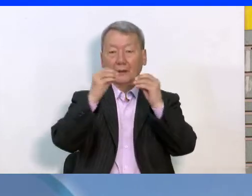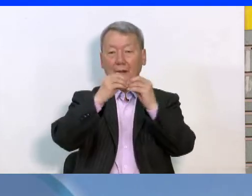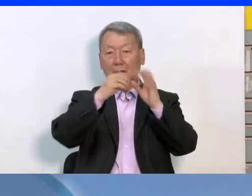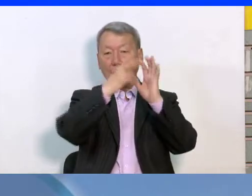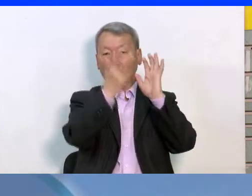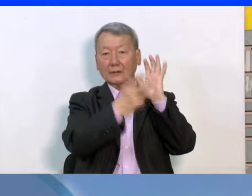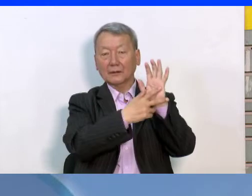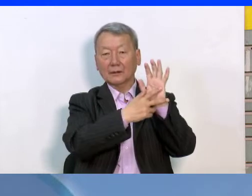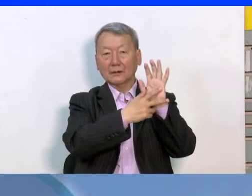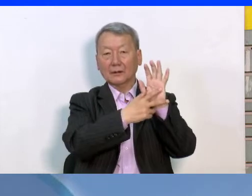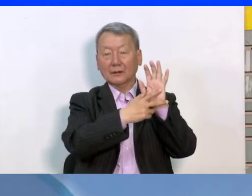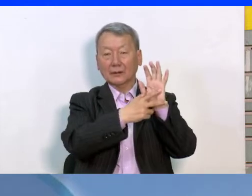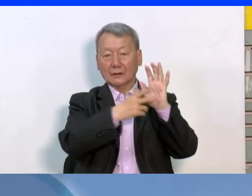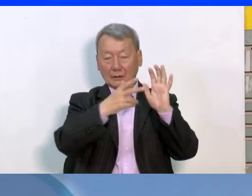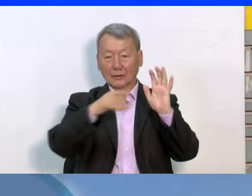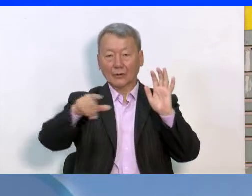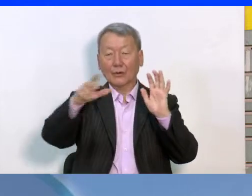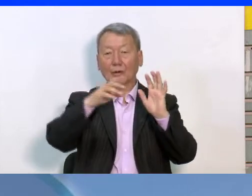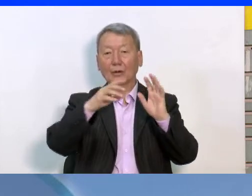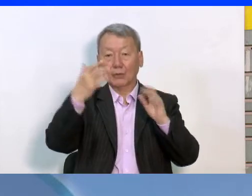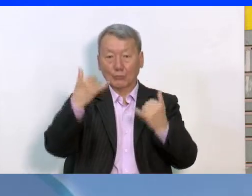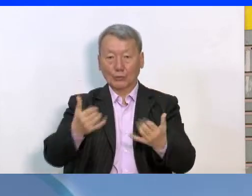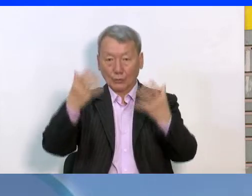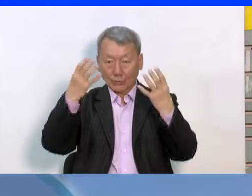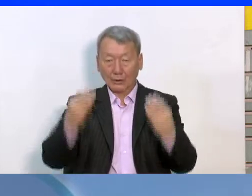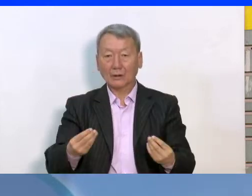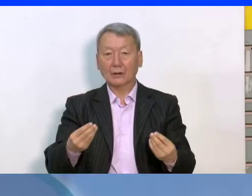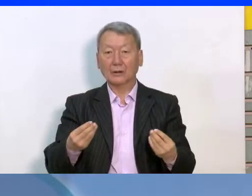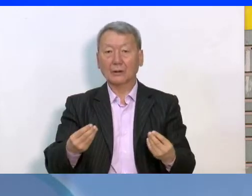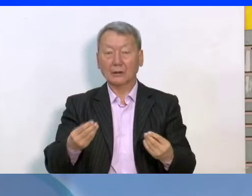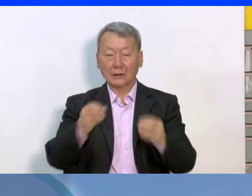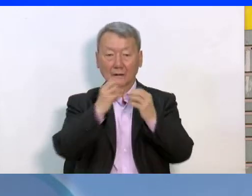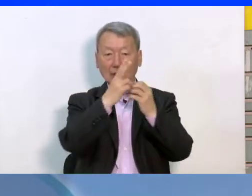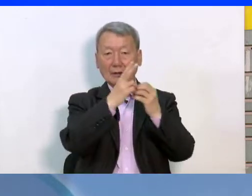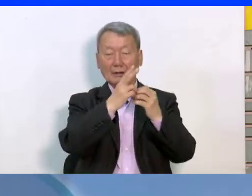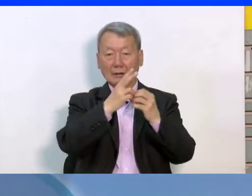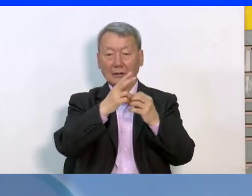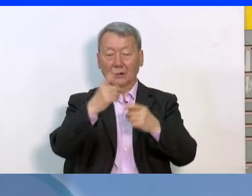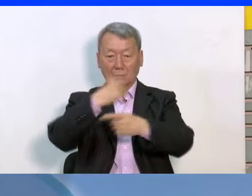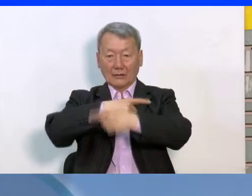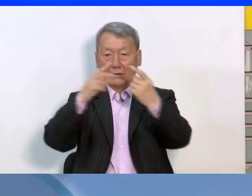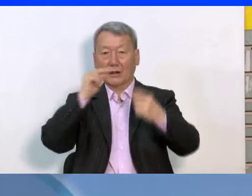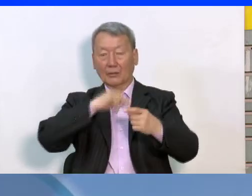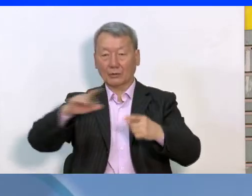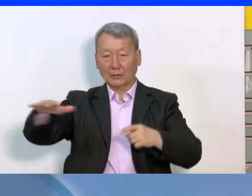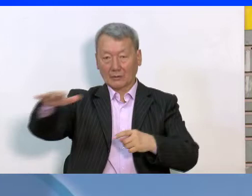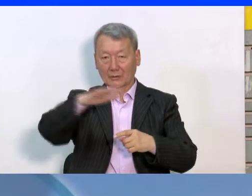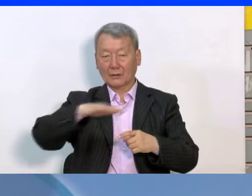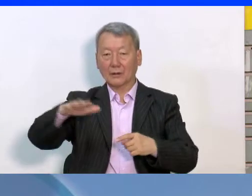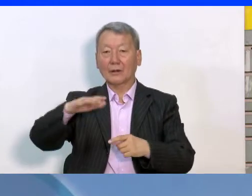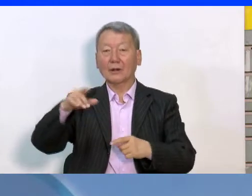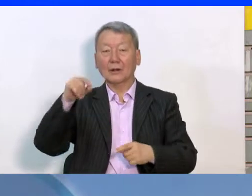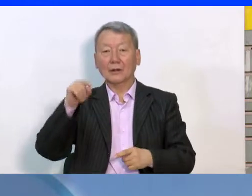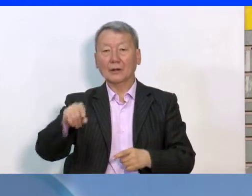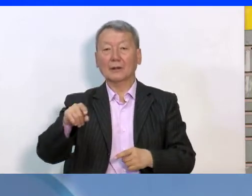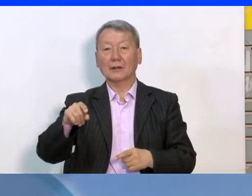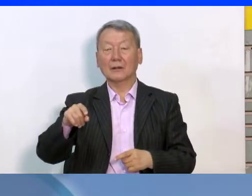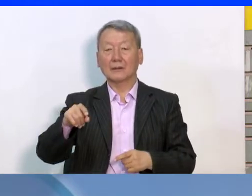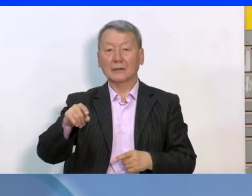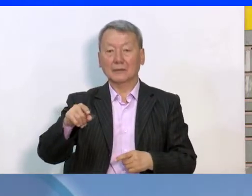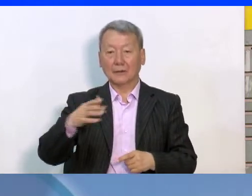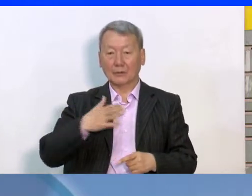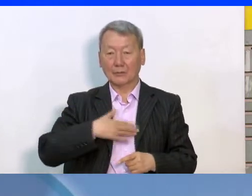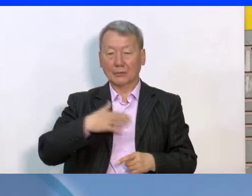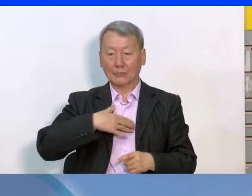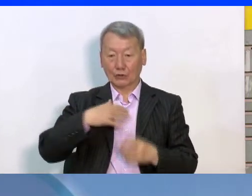18 көмүр кени болсо, анын бүгүнкү күндө 12 иштеп жатат. Ушул биздин